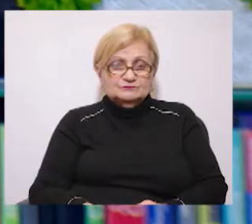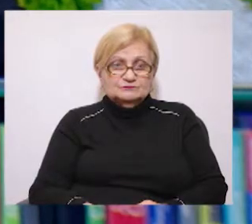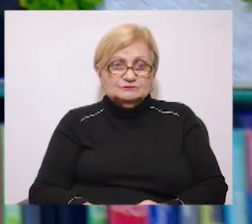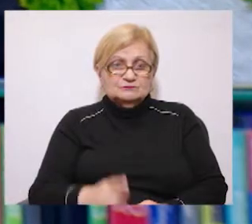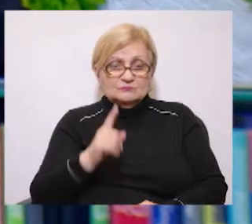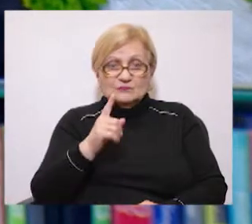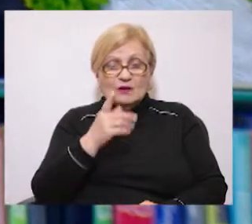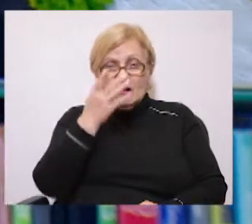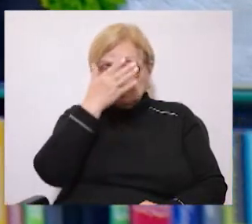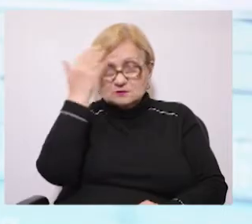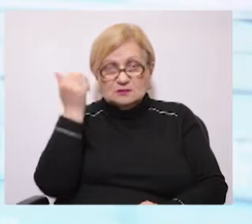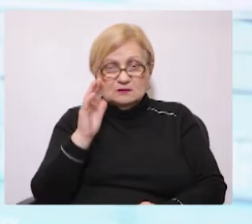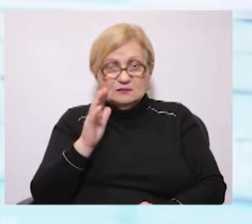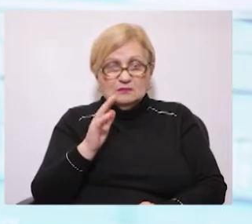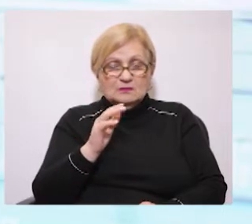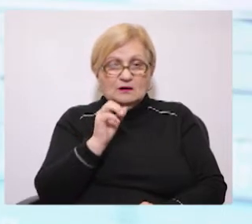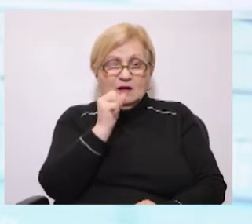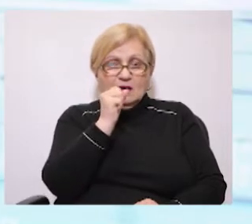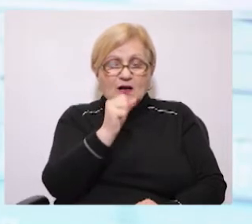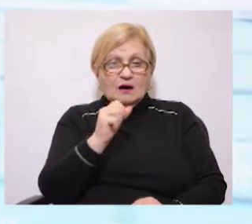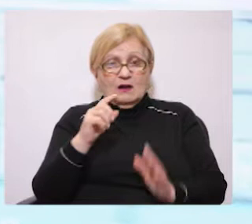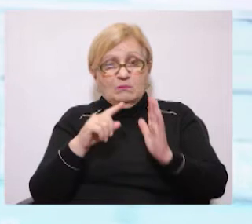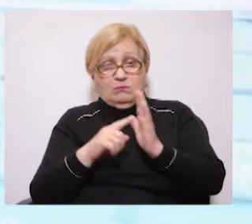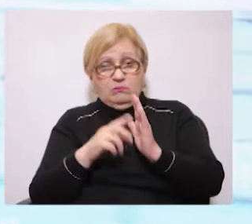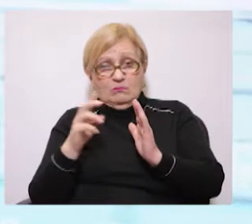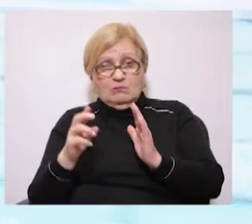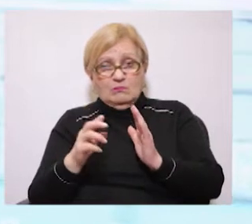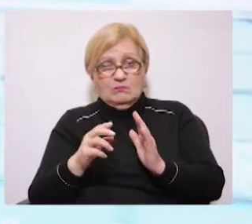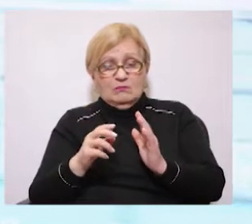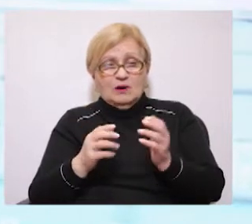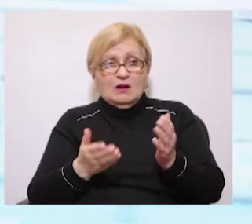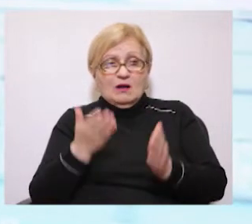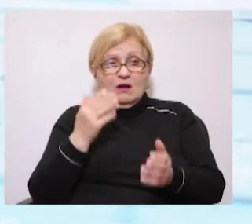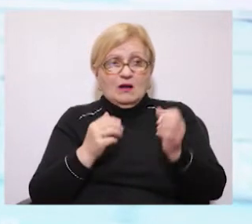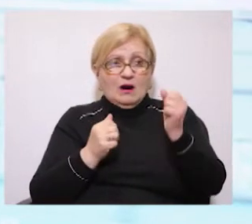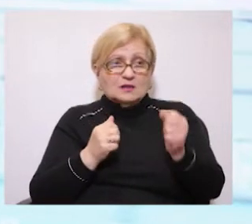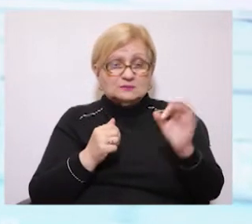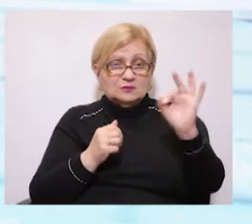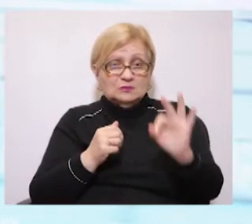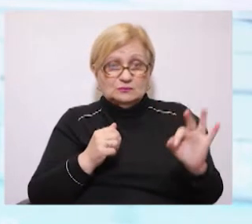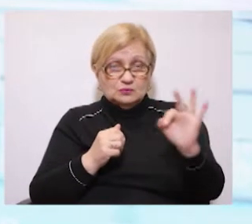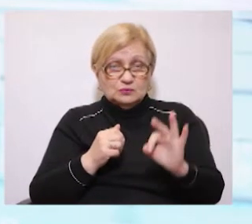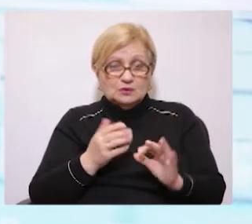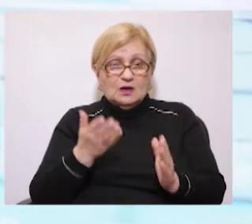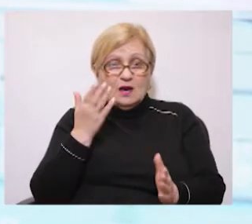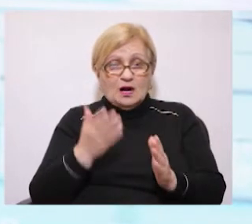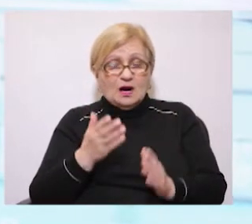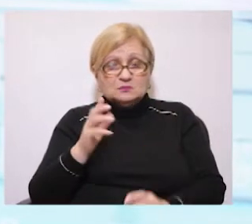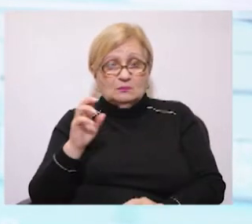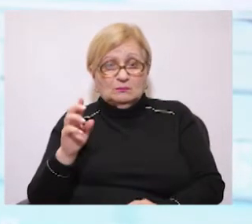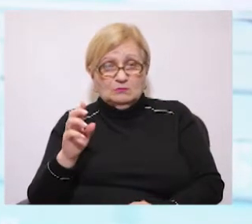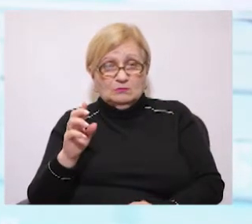არ დაგვავისდეს. ასე რომ ბეზე ვამრავლებ, თუ ან არი ნული, ან